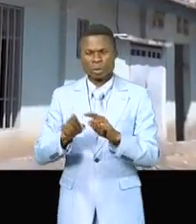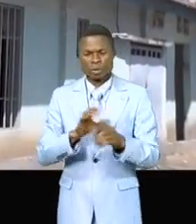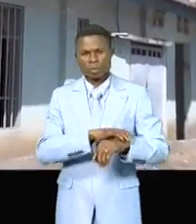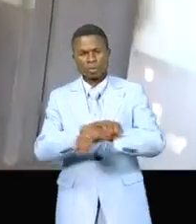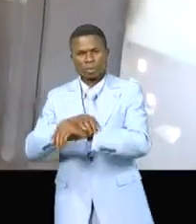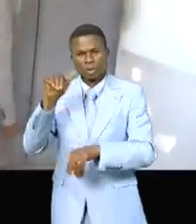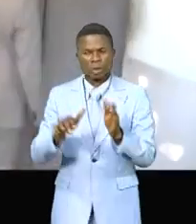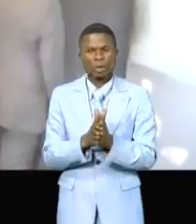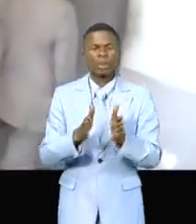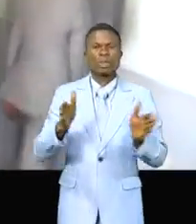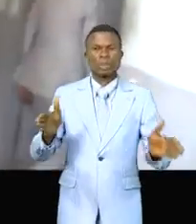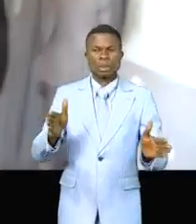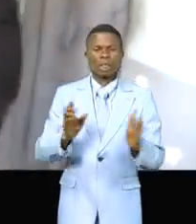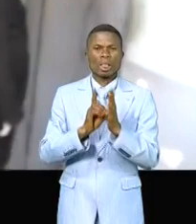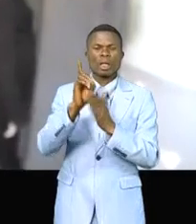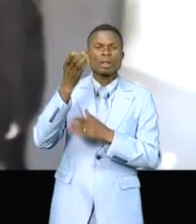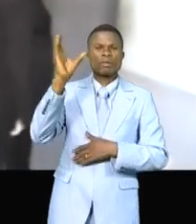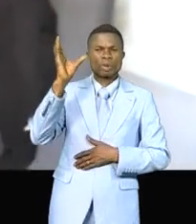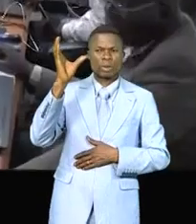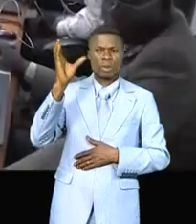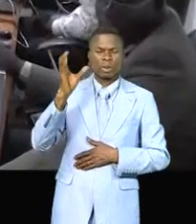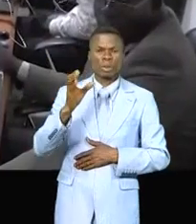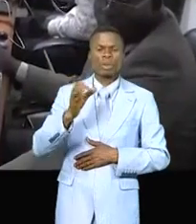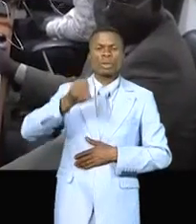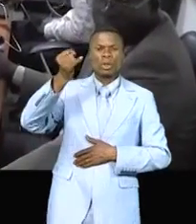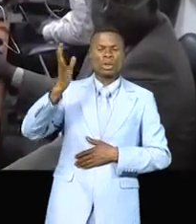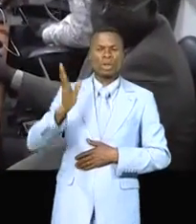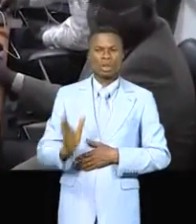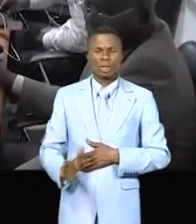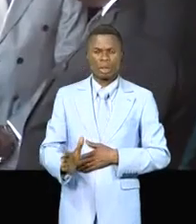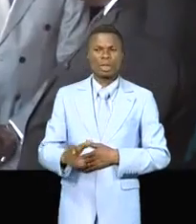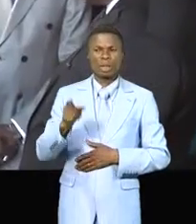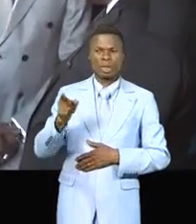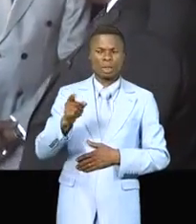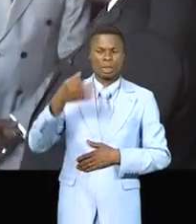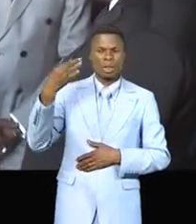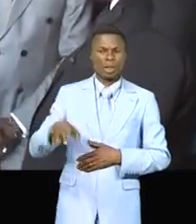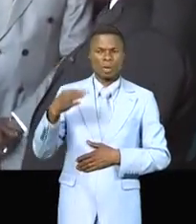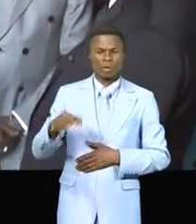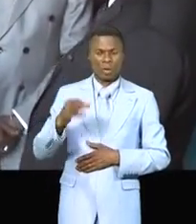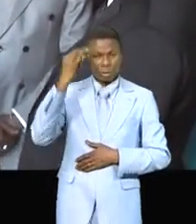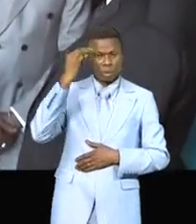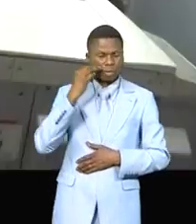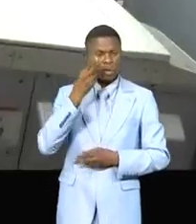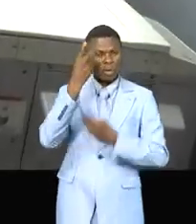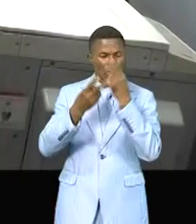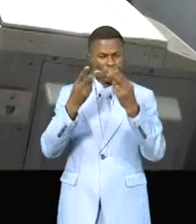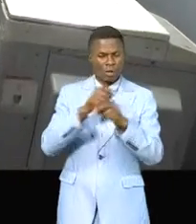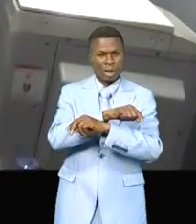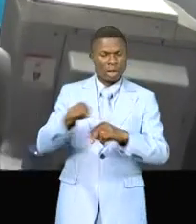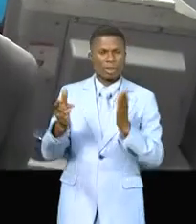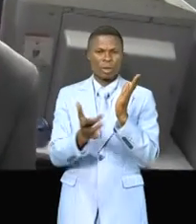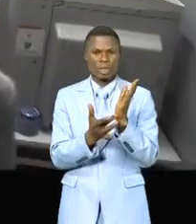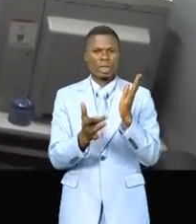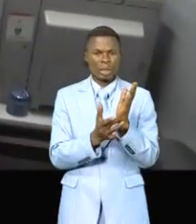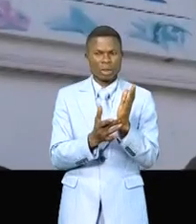le secrétaire général au développement rural, l'ingénieur Georges Cauchy, François Roubota a fait le tour du secrétariat technique